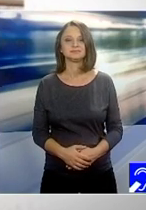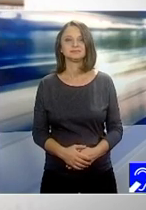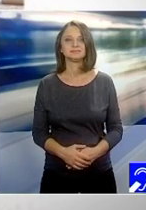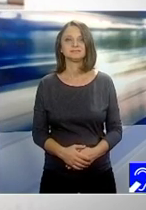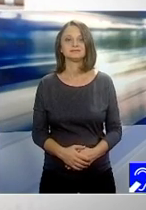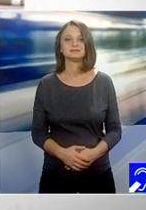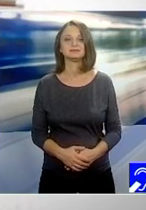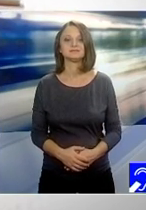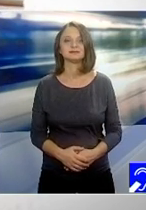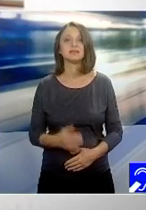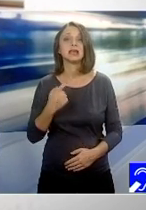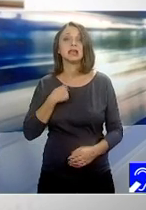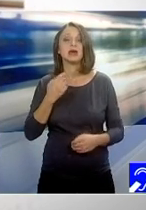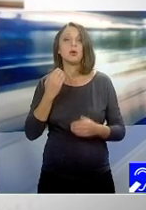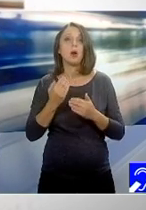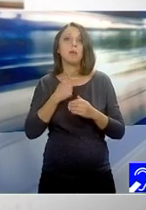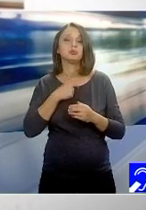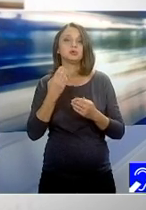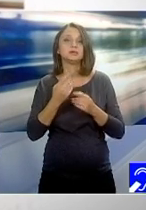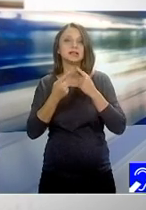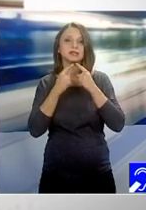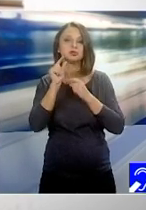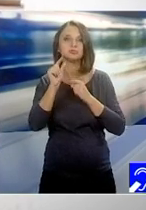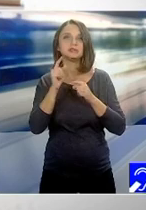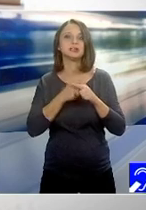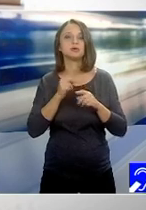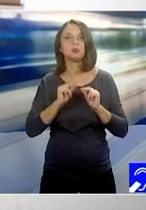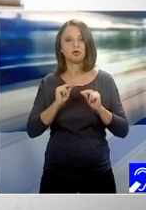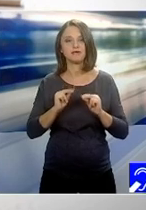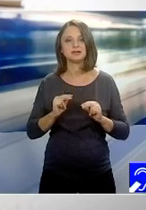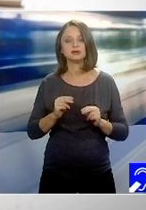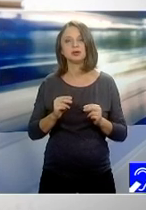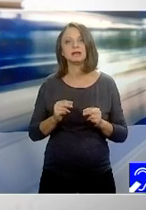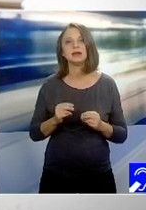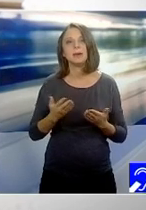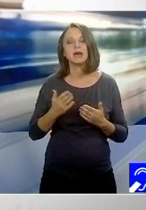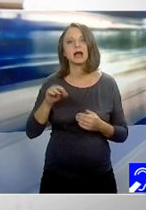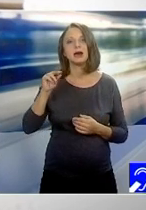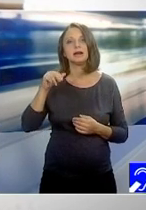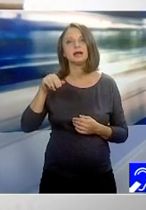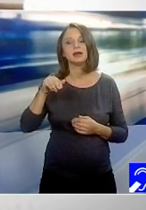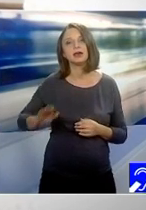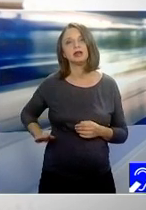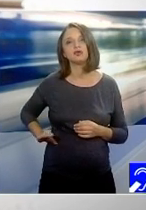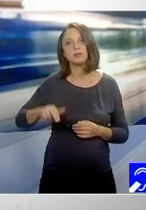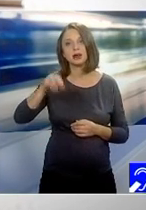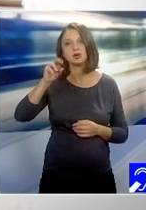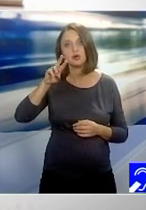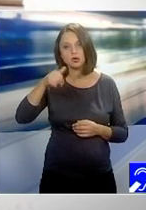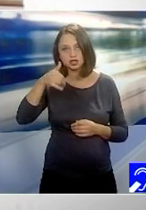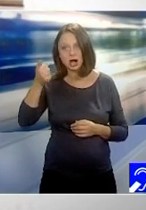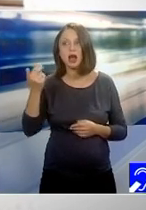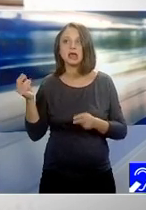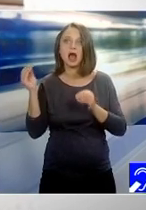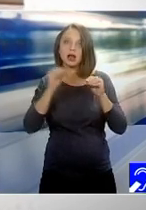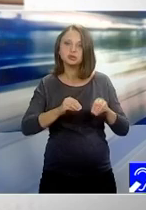să stau un pic de vorbă cu profesorii pe care a dus doamna Noja din diferite părți ale lumii, de la Viena,